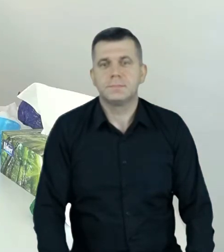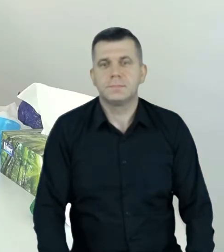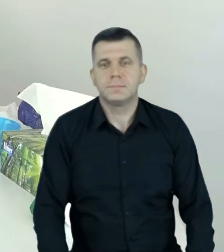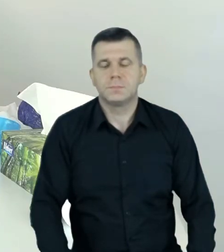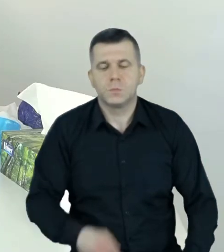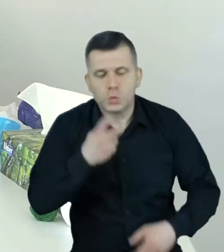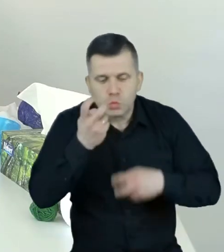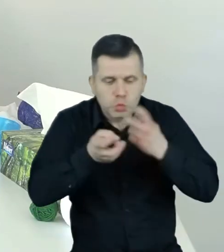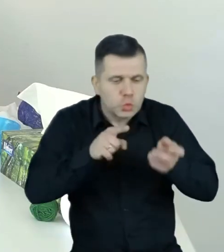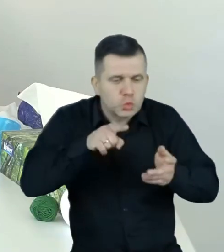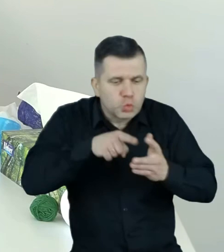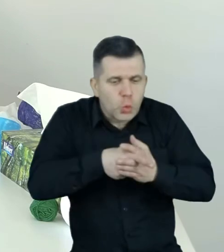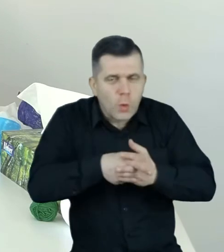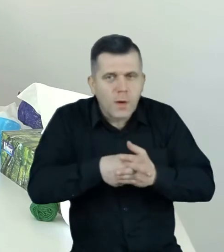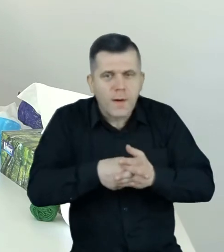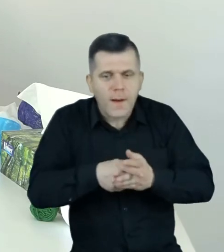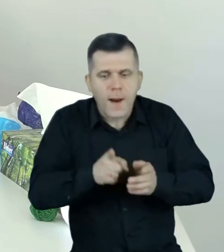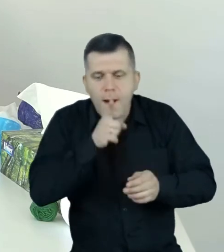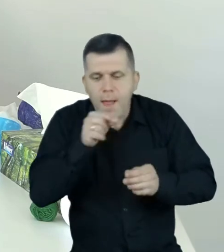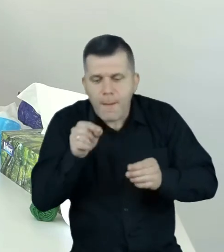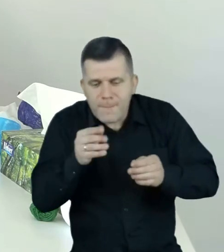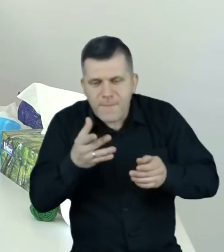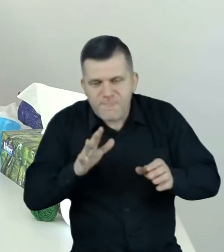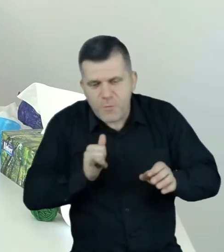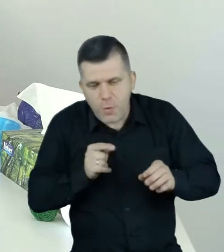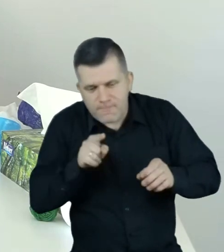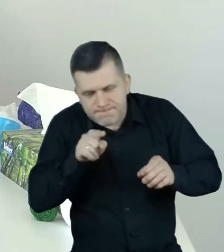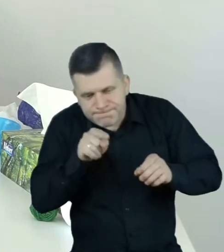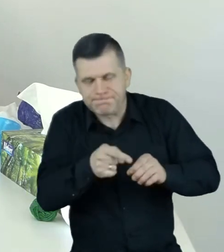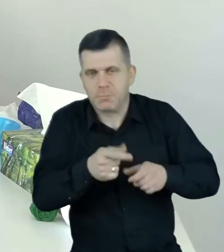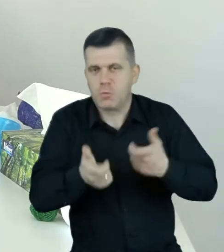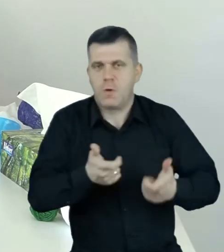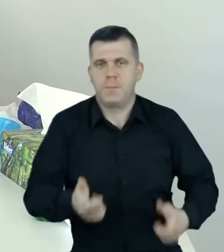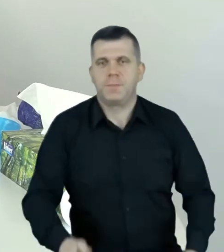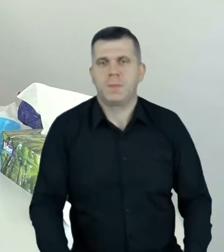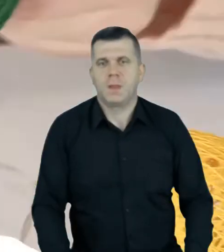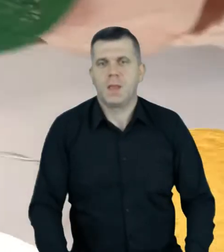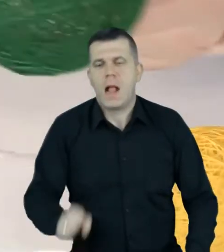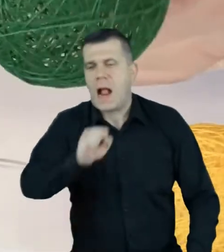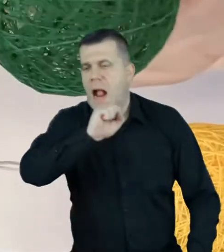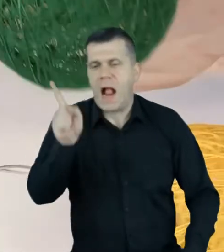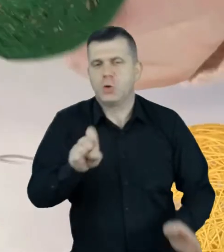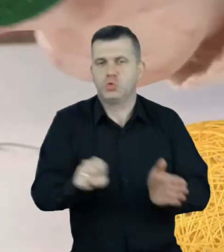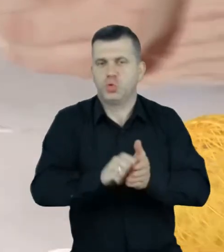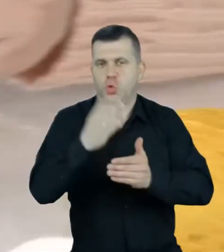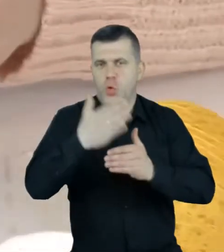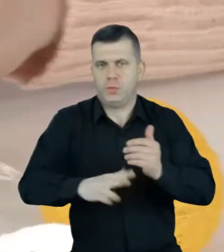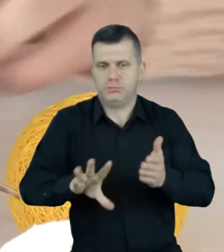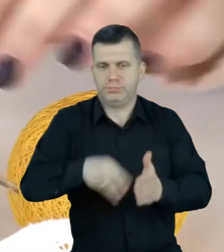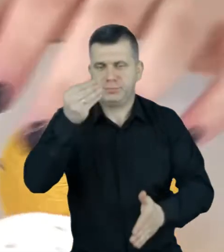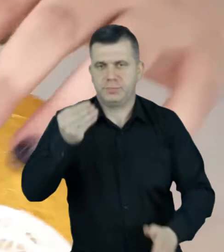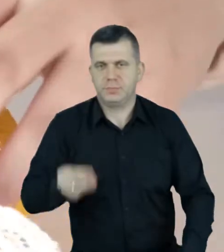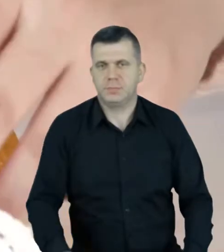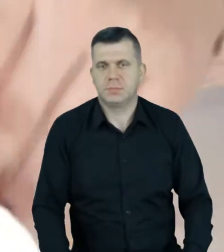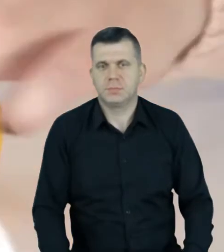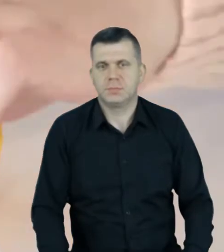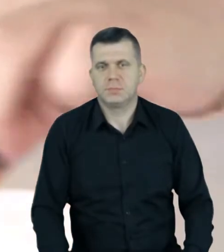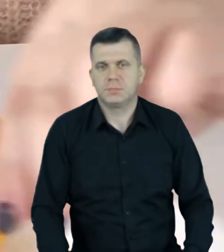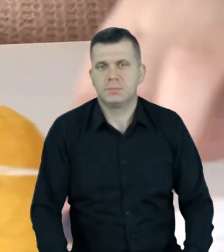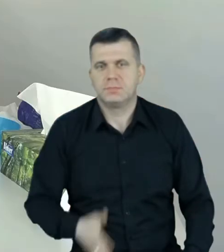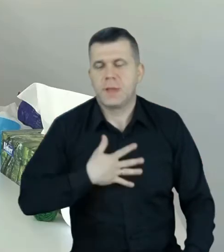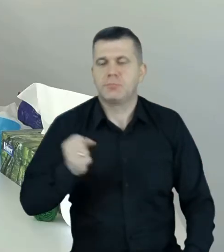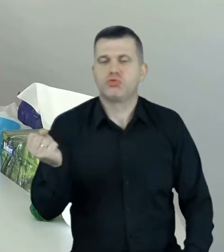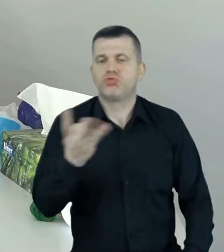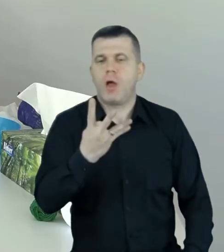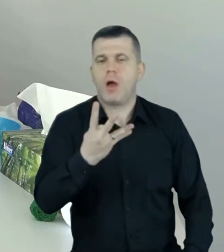musimy szukać takich dziury przez które nam się zmieści nasze żaróweczka aż do samego końca mój łańcuch będzie się